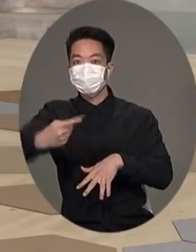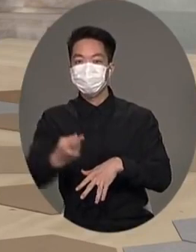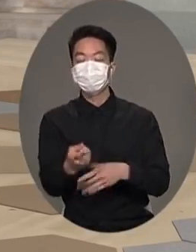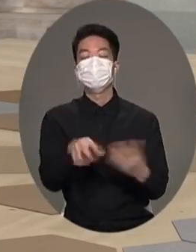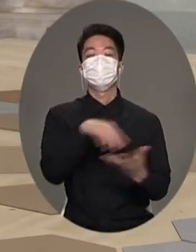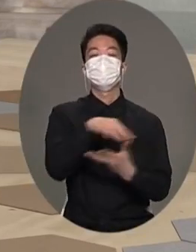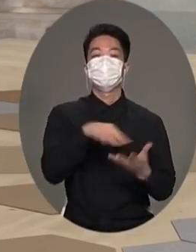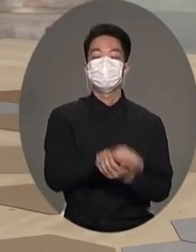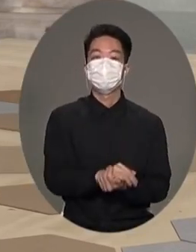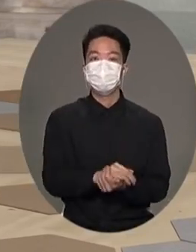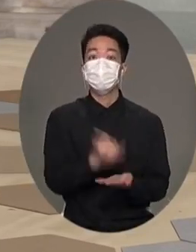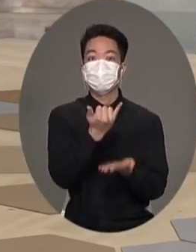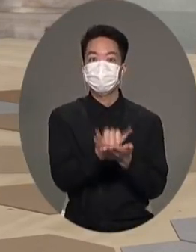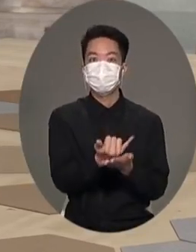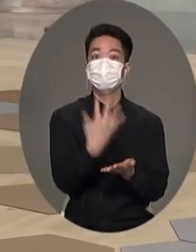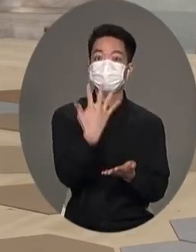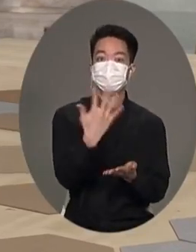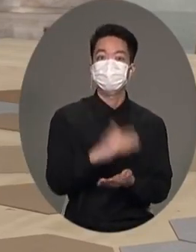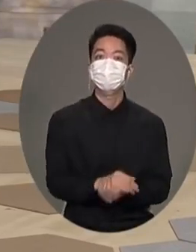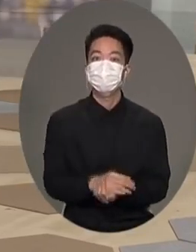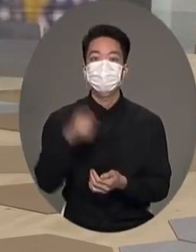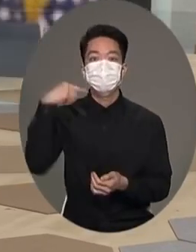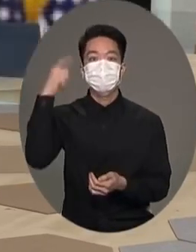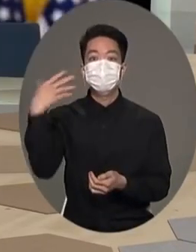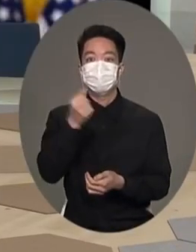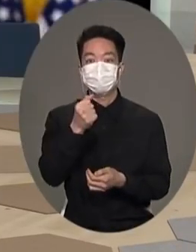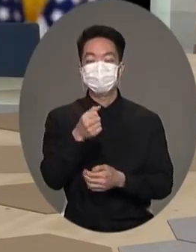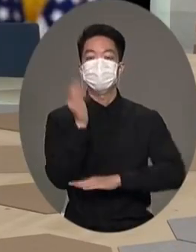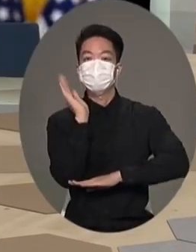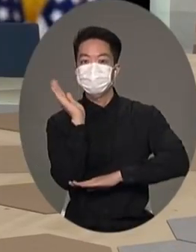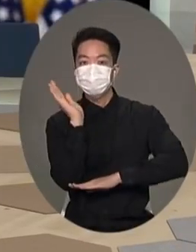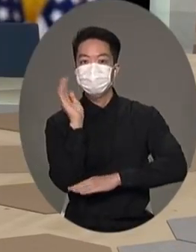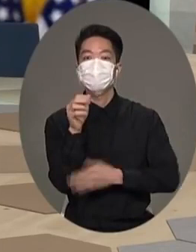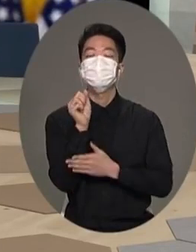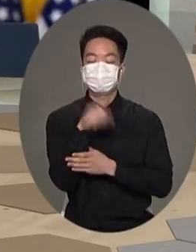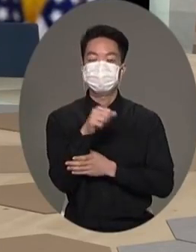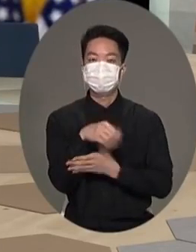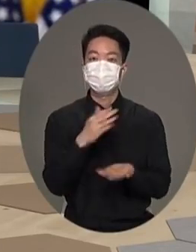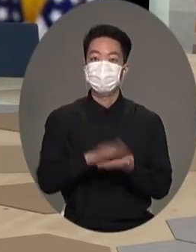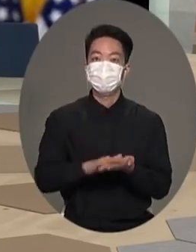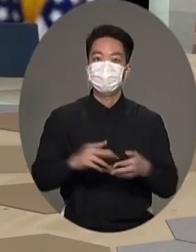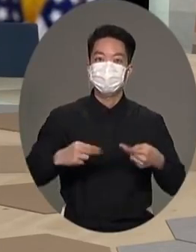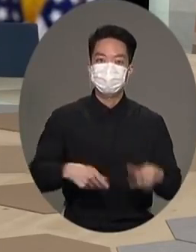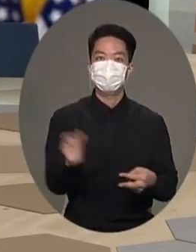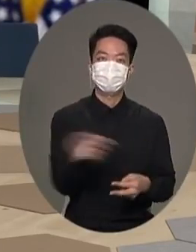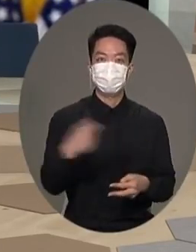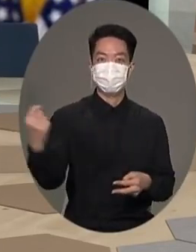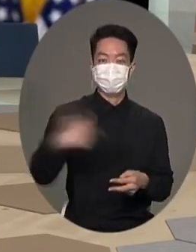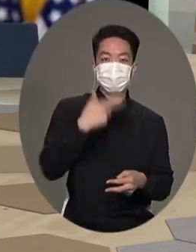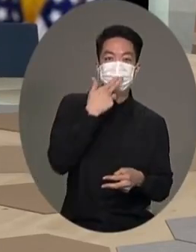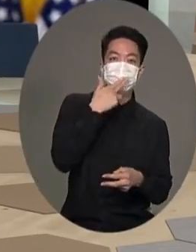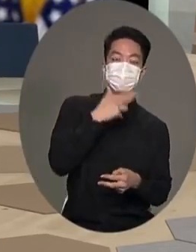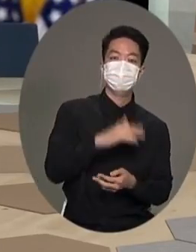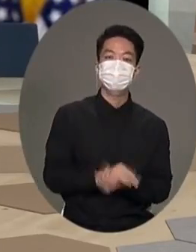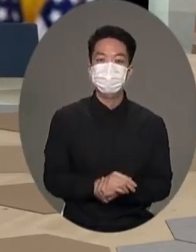亂，據報最少5人死亡。而美國總統拜登就發表講話，承認事態發展比他預期